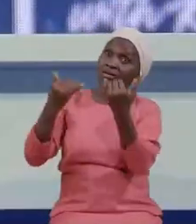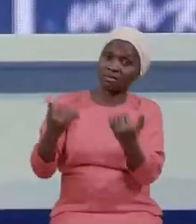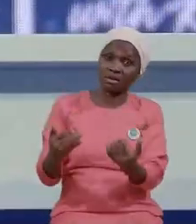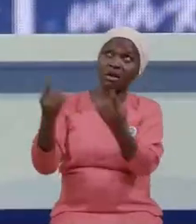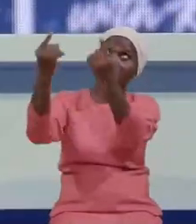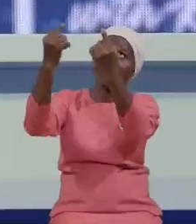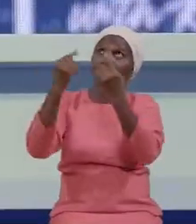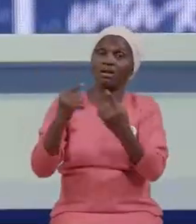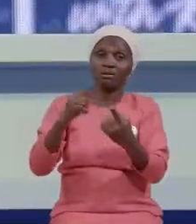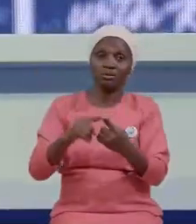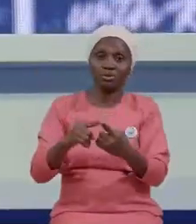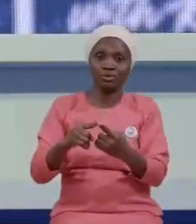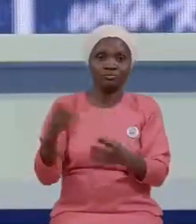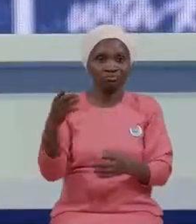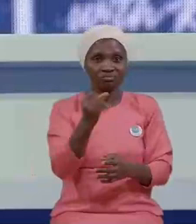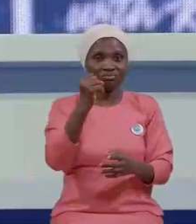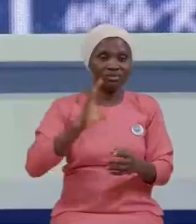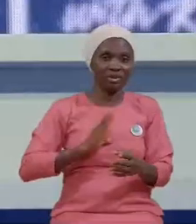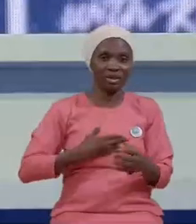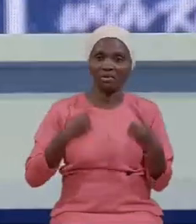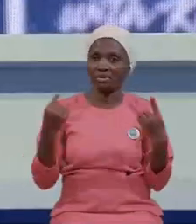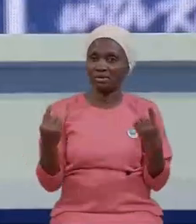Christ est venu maintenant ôter nos péchés.